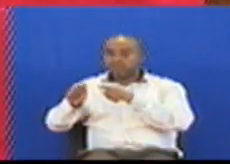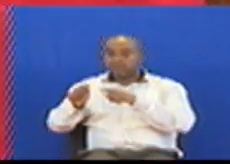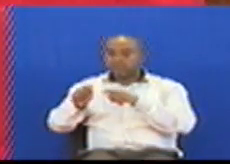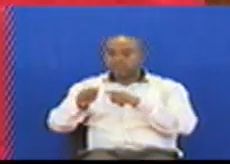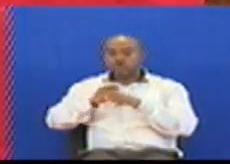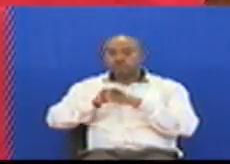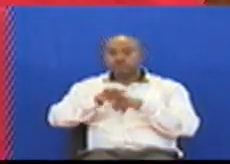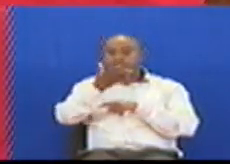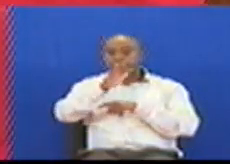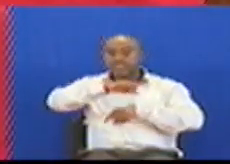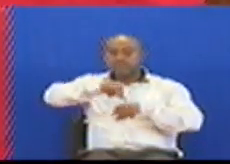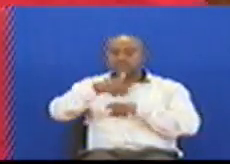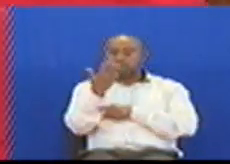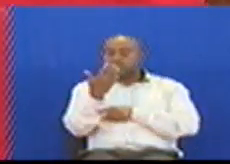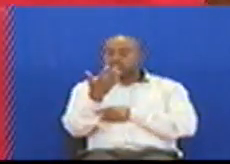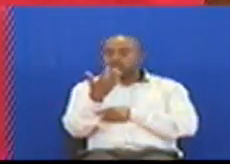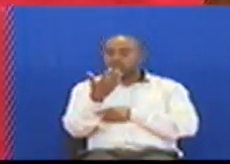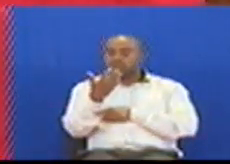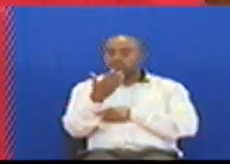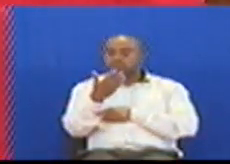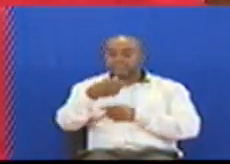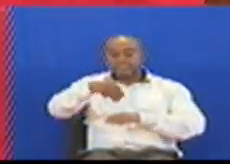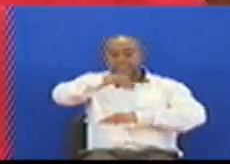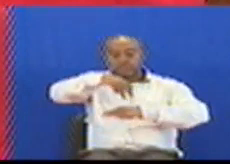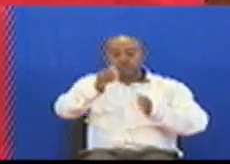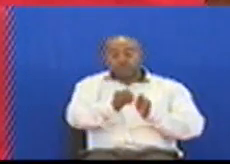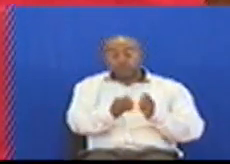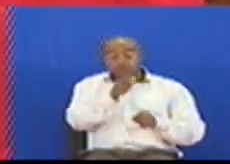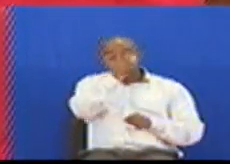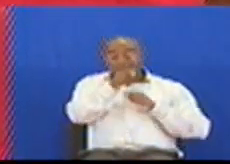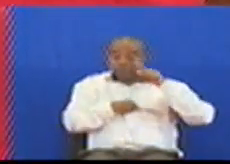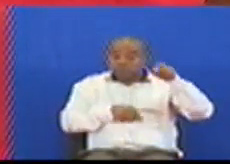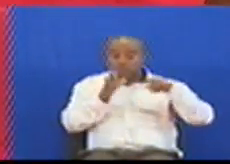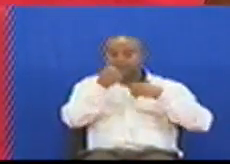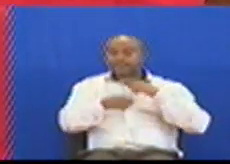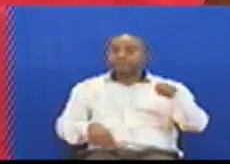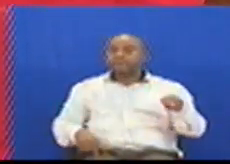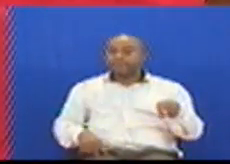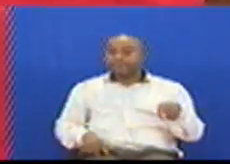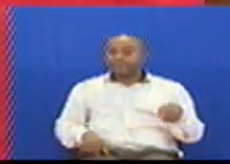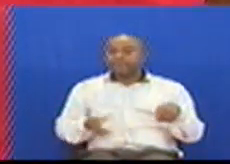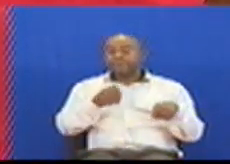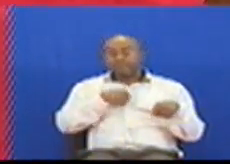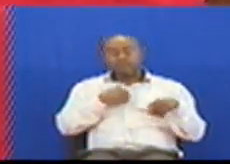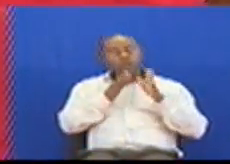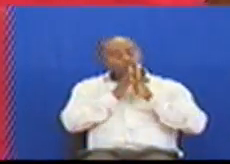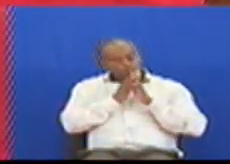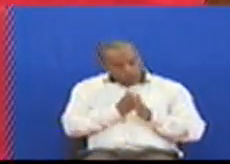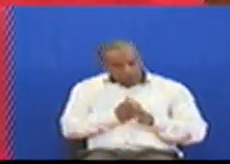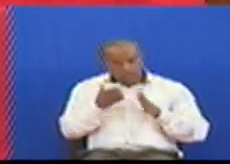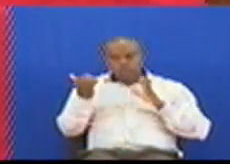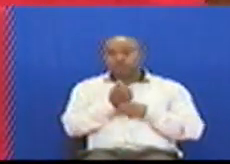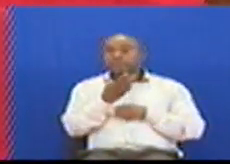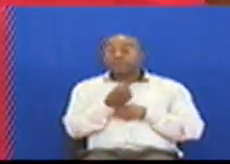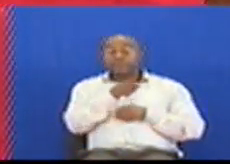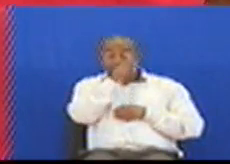kwa zaidi ya masaa 5. Wananchi wa kule wanateseka sana. Ndio maana nimekuwa ninaomba sana kwamba tupate pesa tuweze kujenga kituo